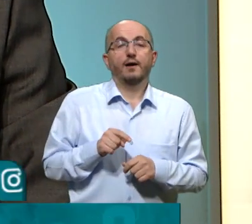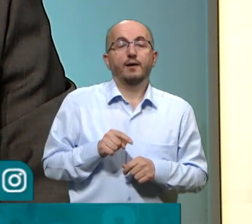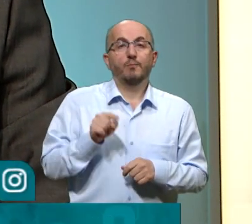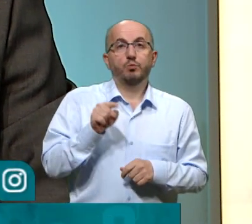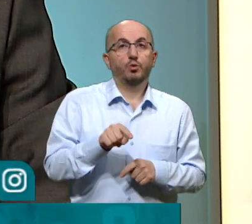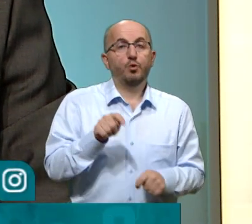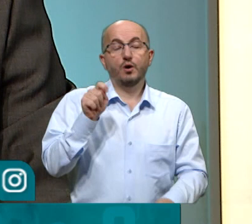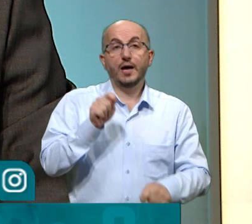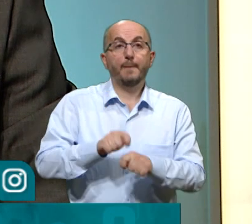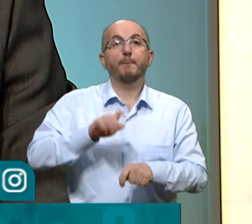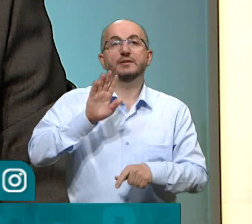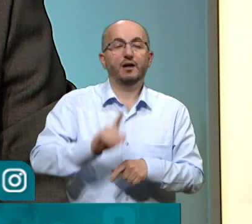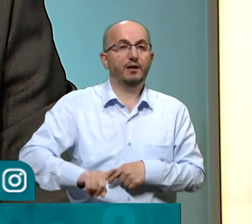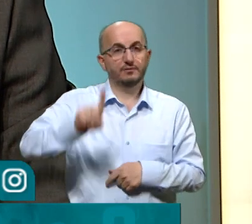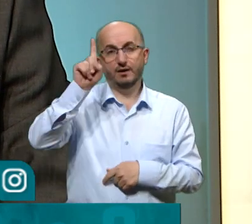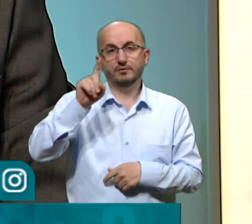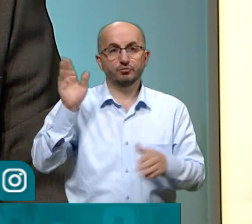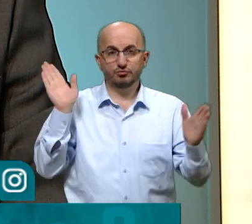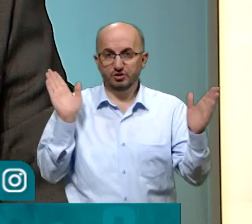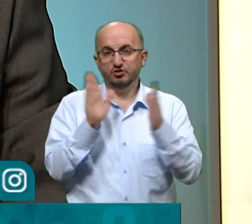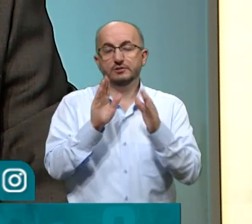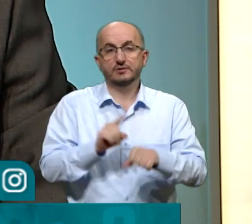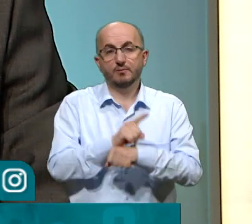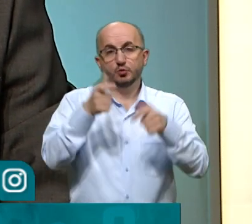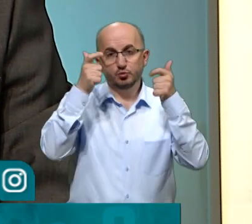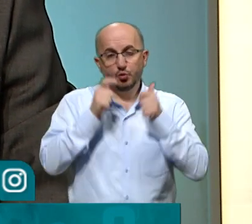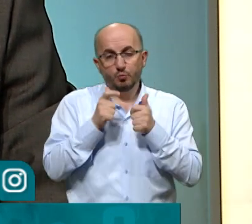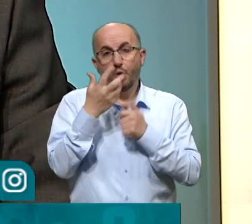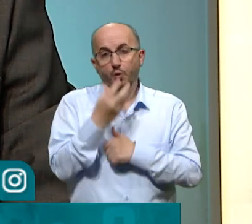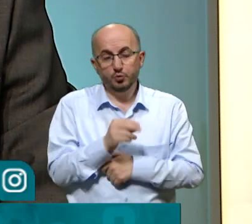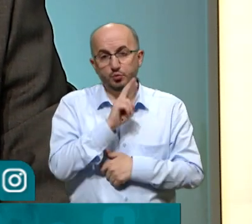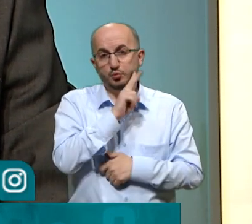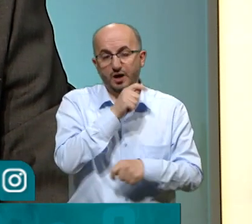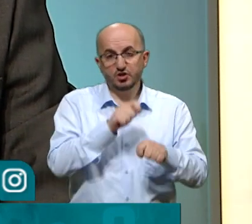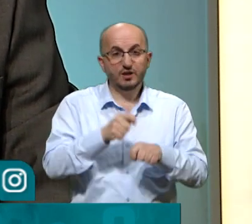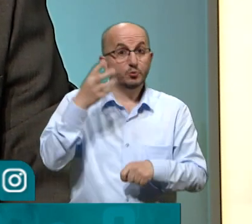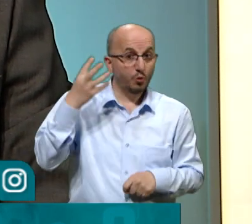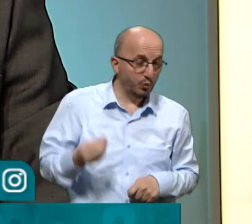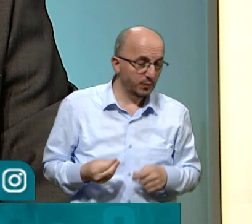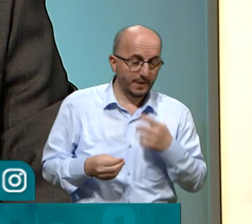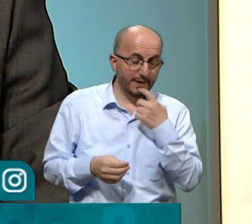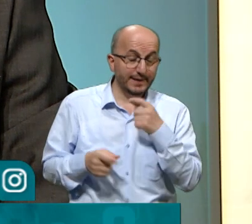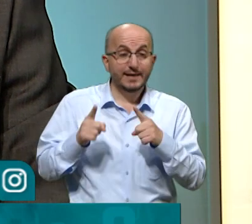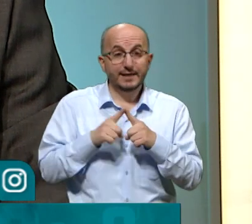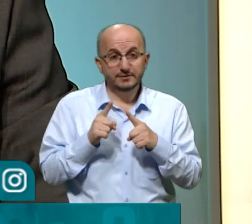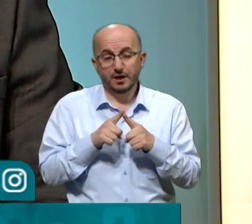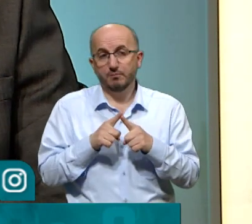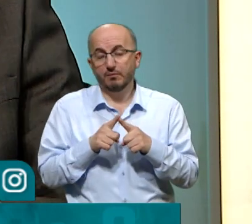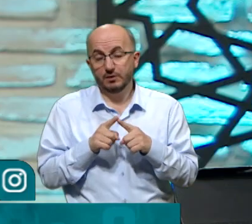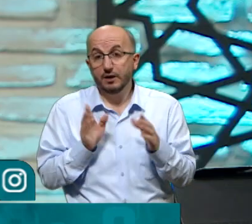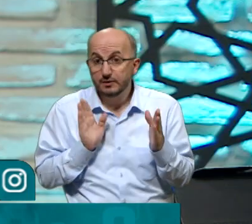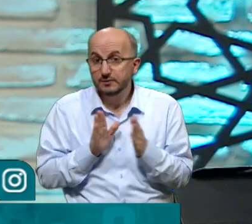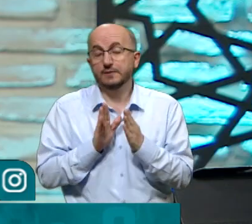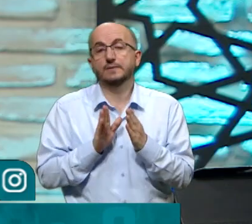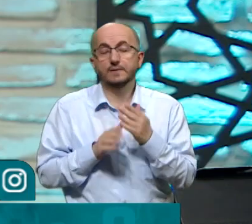bunun yerine getirmeden Allah'ın huzuruna gittiğinde meşgul duruma düşüyor günah işlemiş oluyor ve hesaba duyuyor oldu